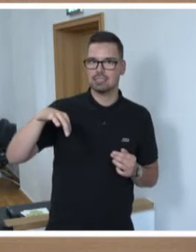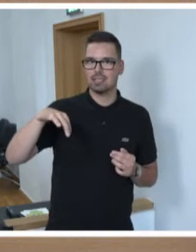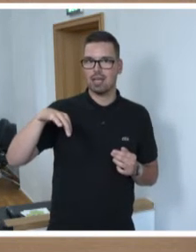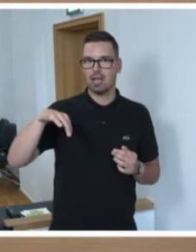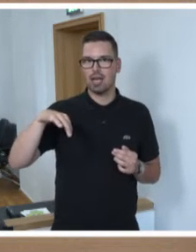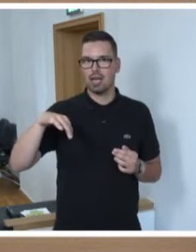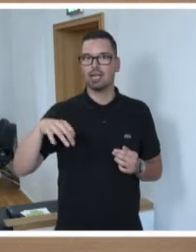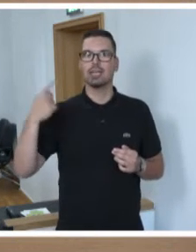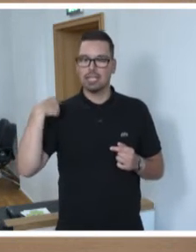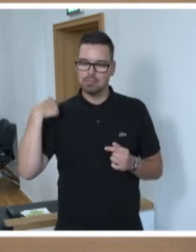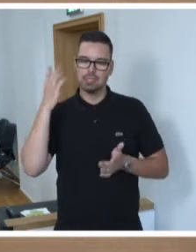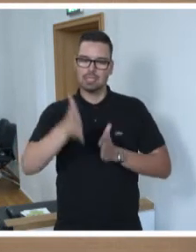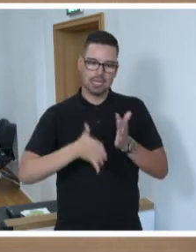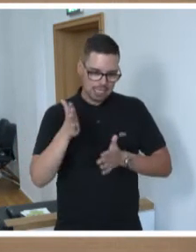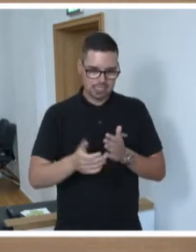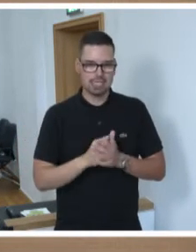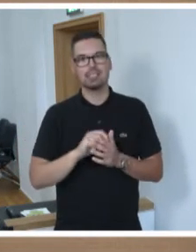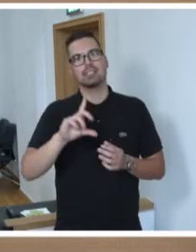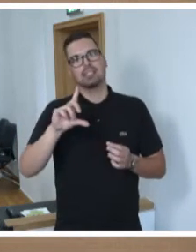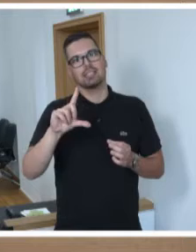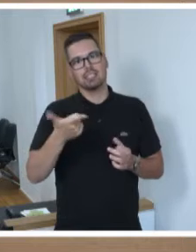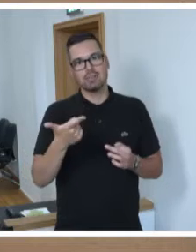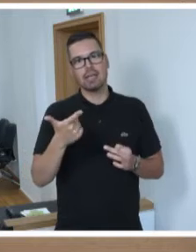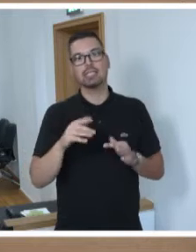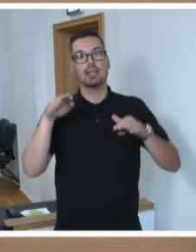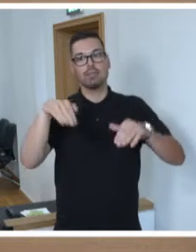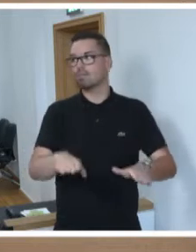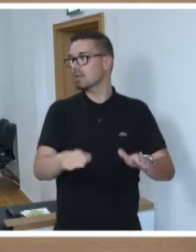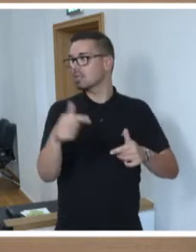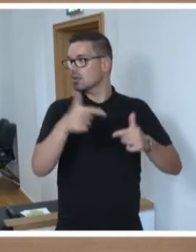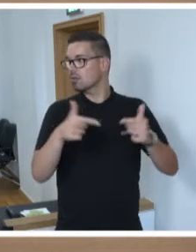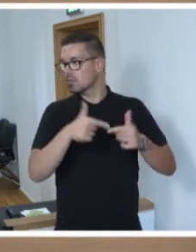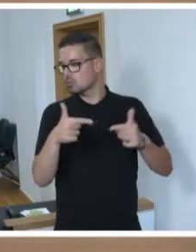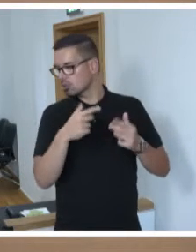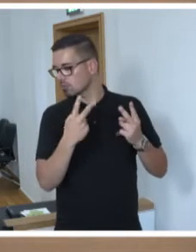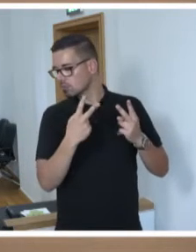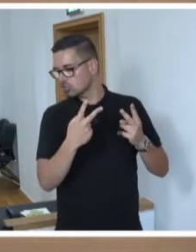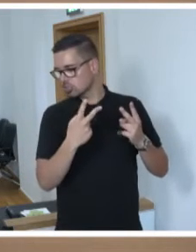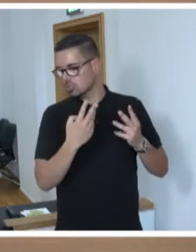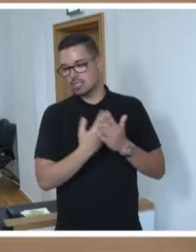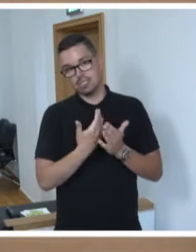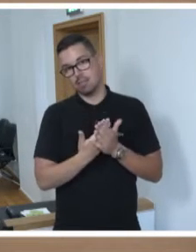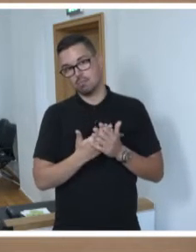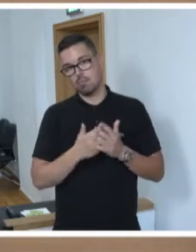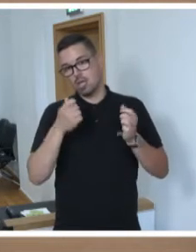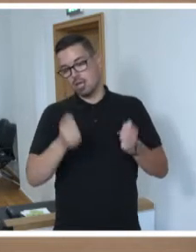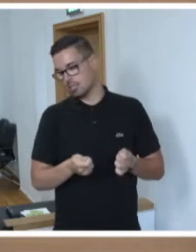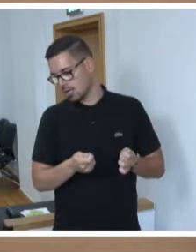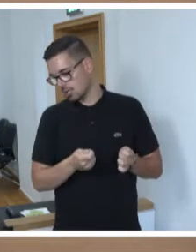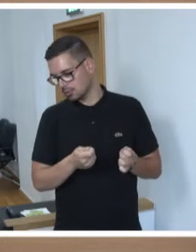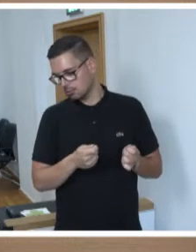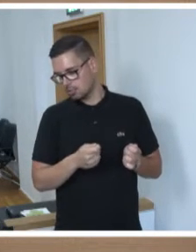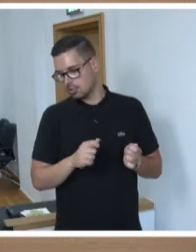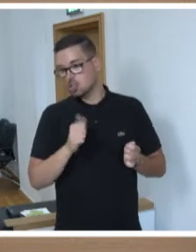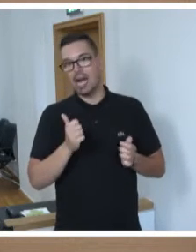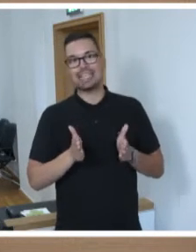wie Ihr Minister zutreffend gesagt hat, eine zweite Quelle der Versorgung ist wichtig. Und deswegen geht es auch in unserem Antrag darum, dass wir eben nicht einseitig